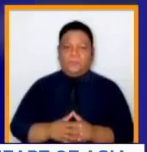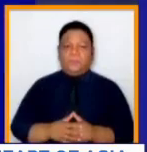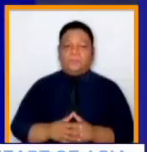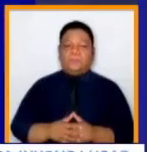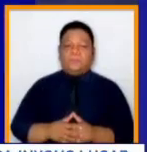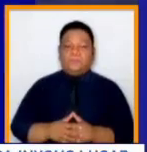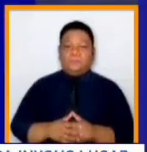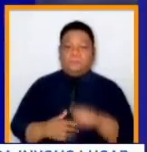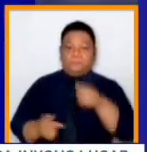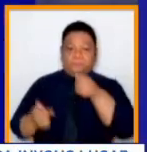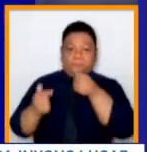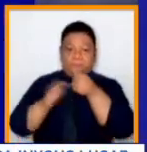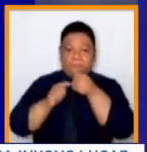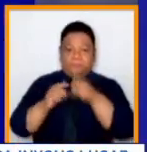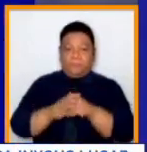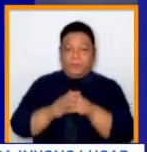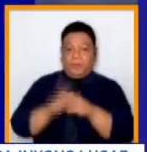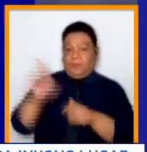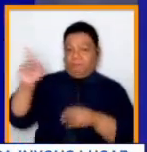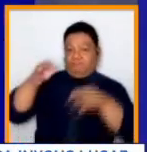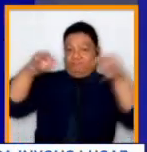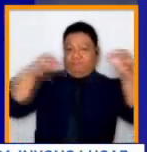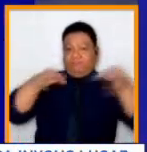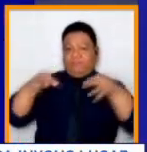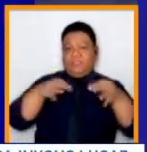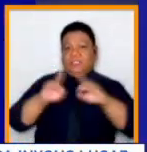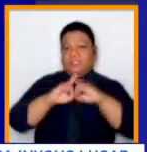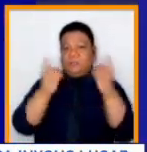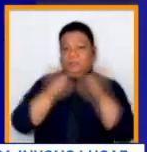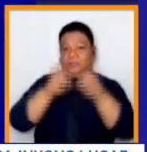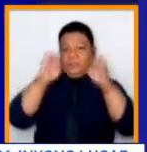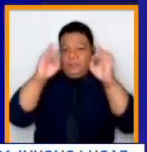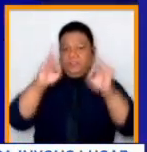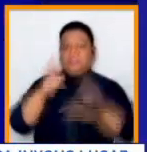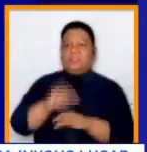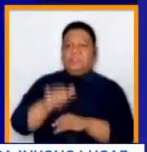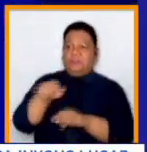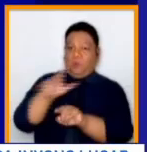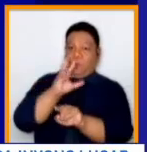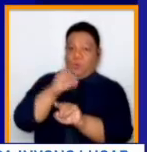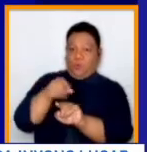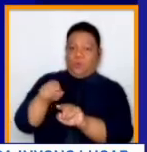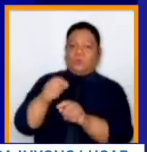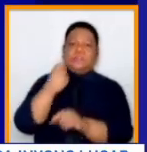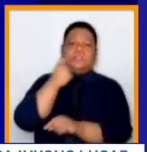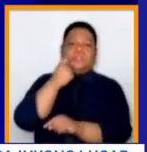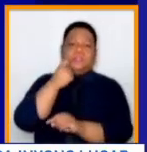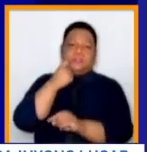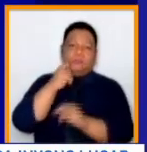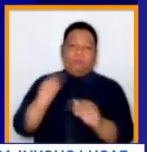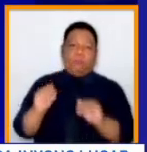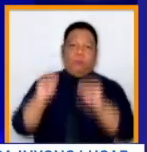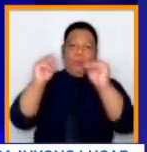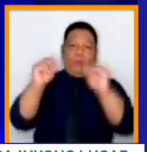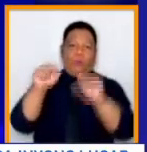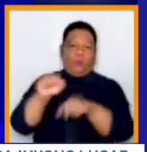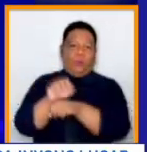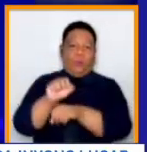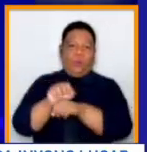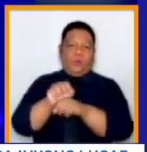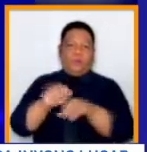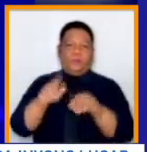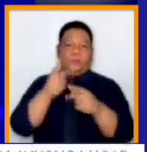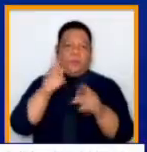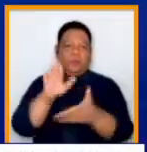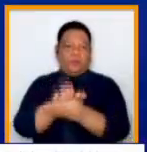DepEd Panabo City Division na isang bagong promote na public school district supervisor ang nasabing lalaki sa video na kuha ng